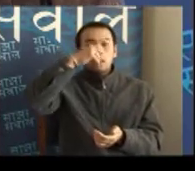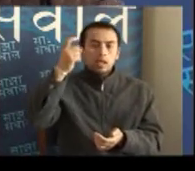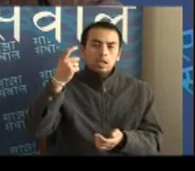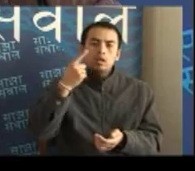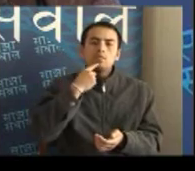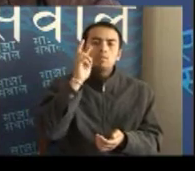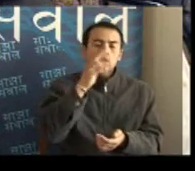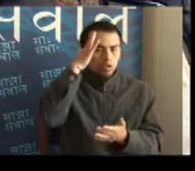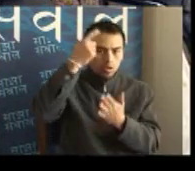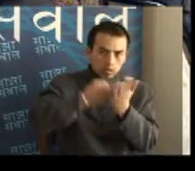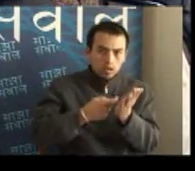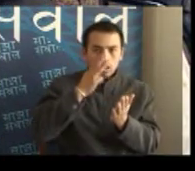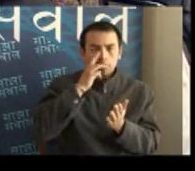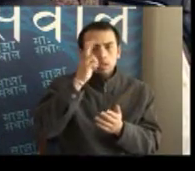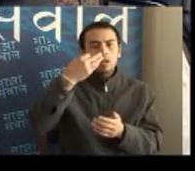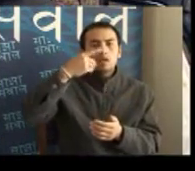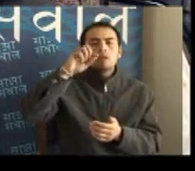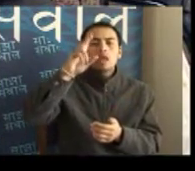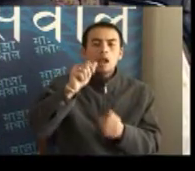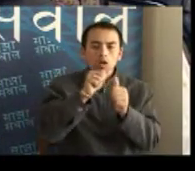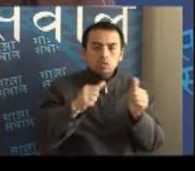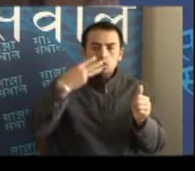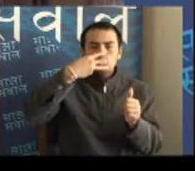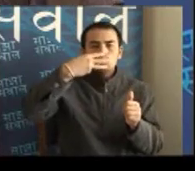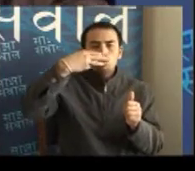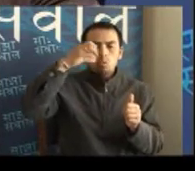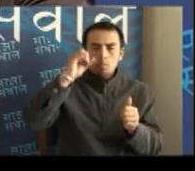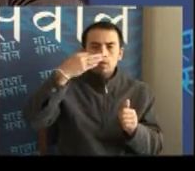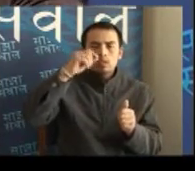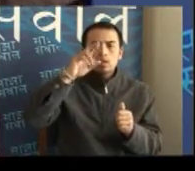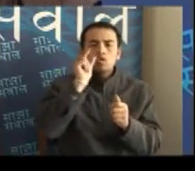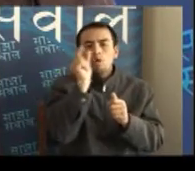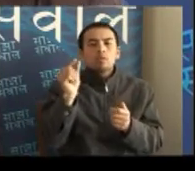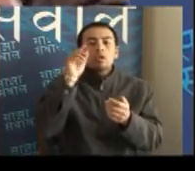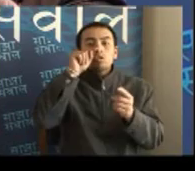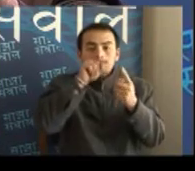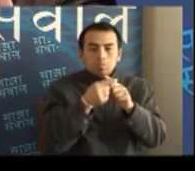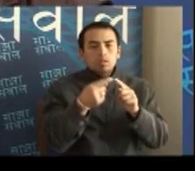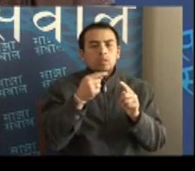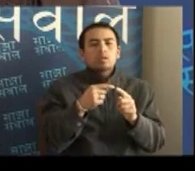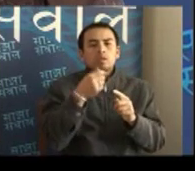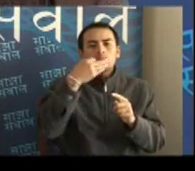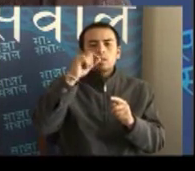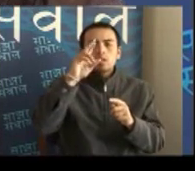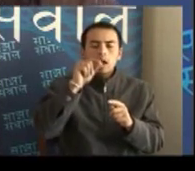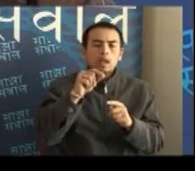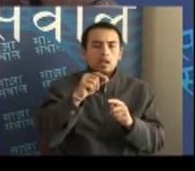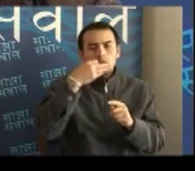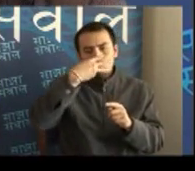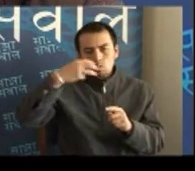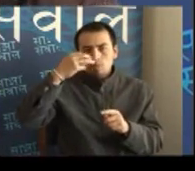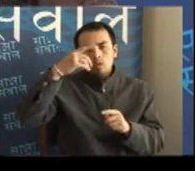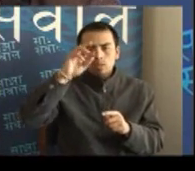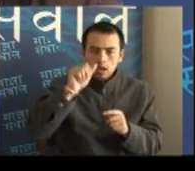त अब हामीले संविधानमा त्यही धाराकै आधारमा, उपधाराको आधारमा त्यो शब्दमा छ नि त भनेर हामीले त्यसको त्यो धाराको रूपमा, त्यो उपधाराको